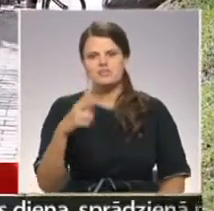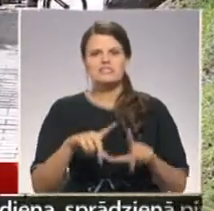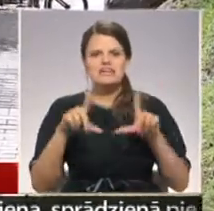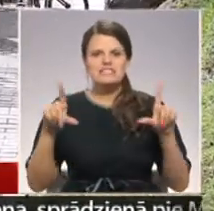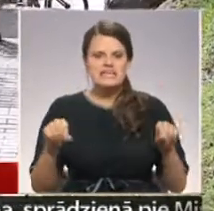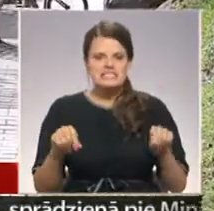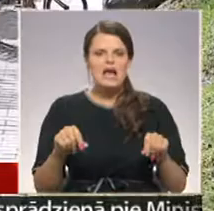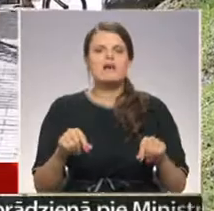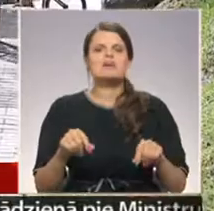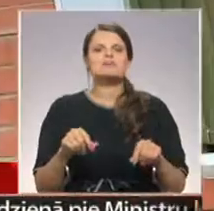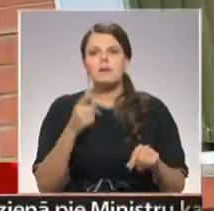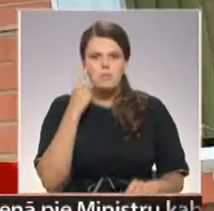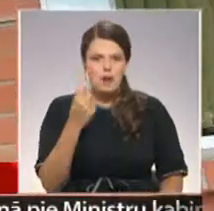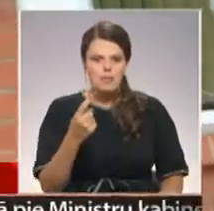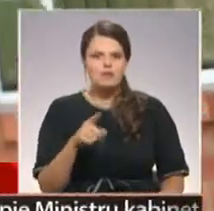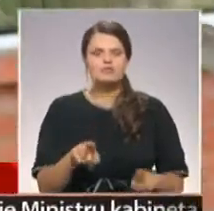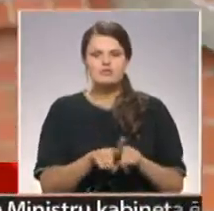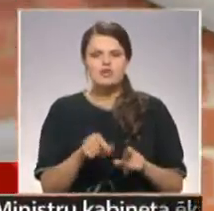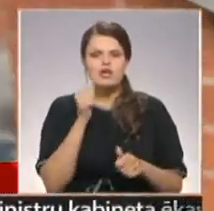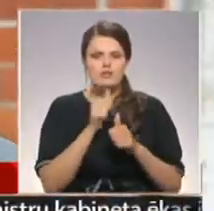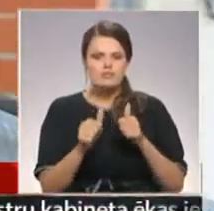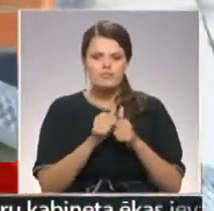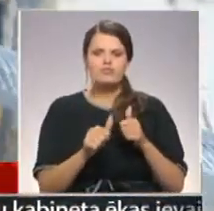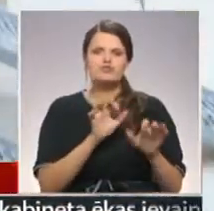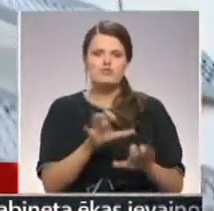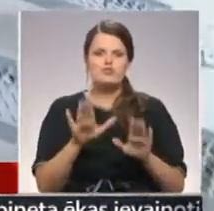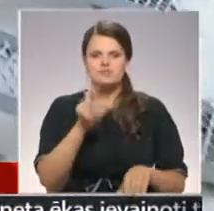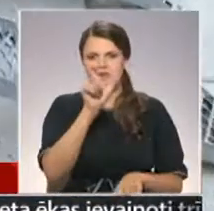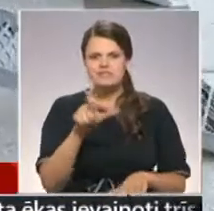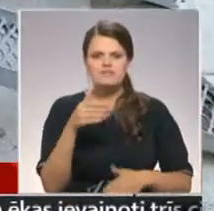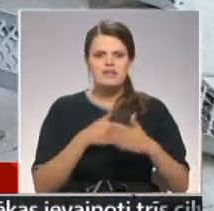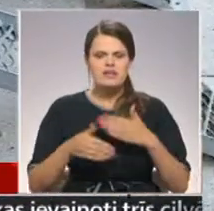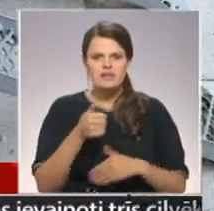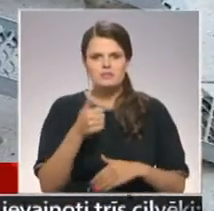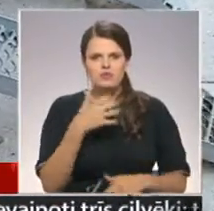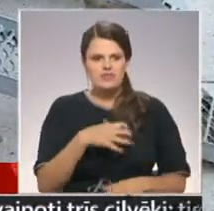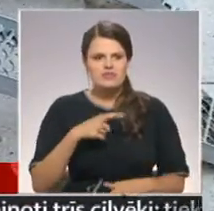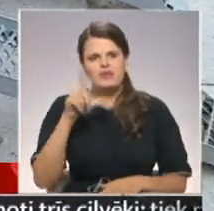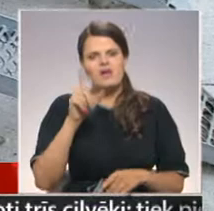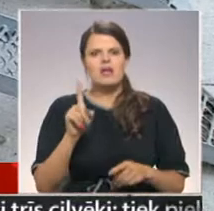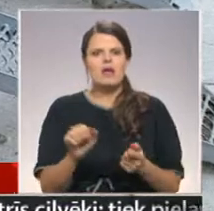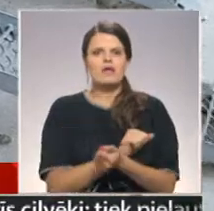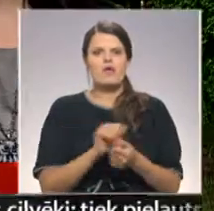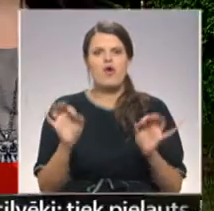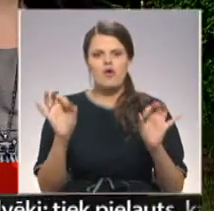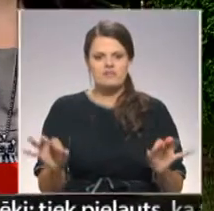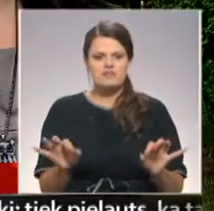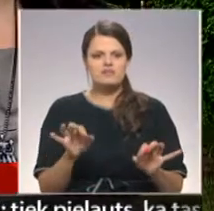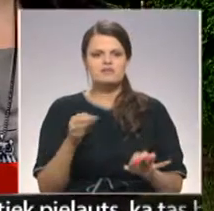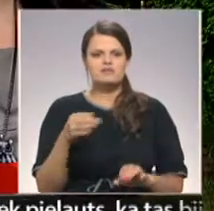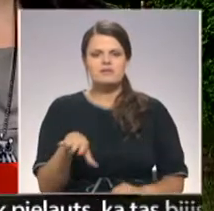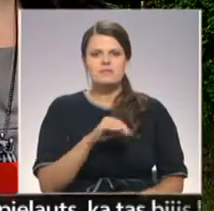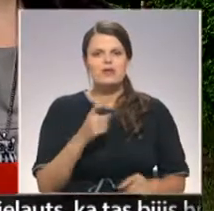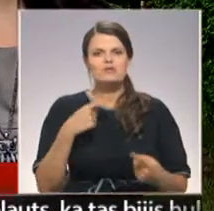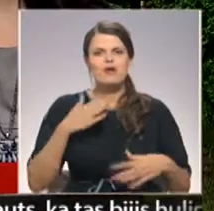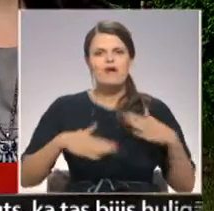un uzņēmumus novadā, pamanījuši arī, ka nereti rūpes par cilvēkiem ar īpašām vajadzībām vairāk ir formāls. Bet tad nākamais, ko mēs vēlamies